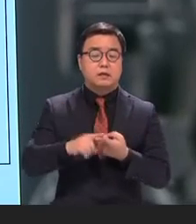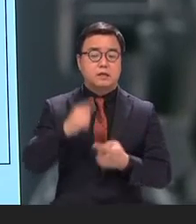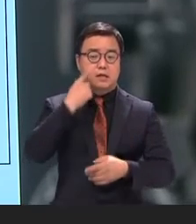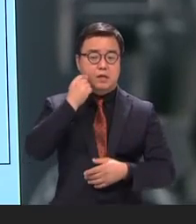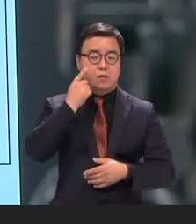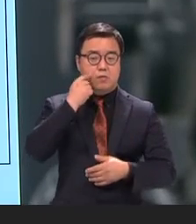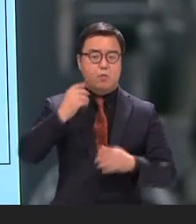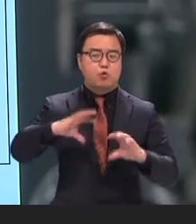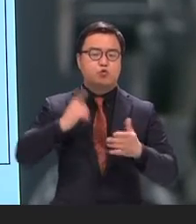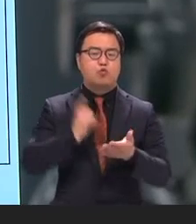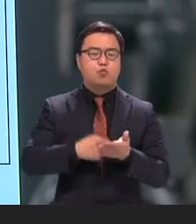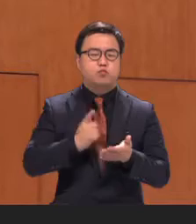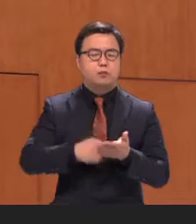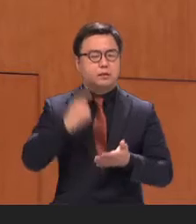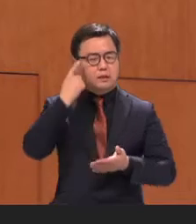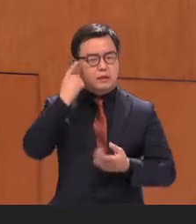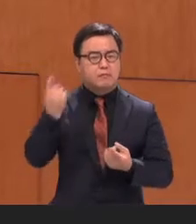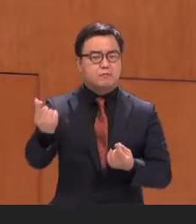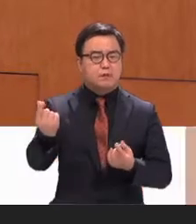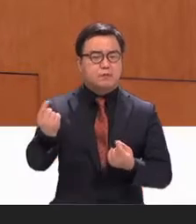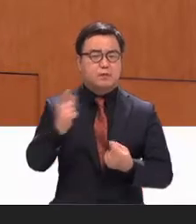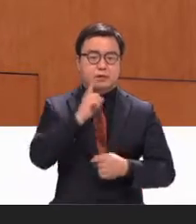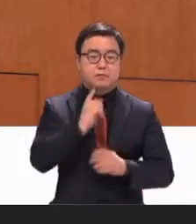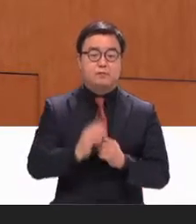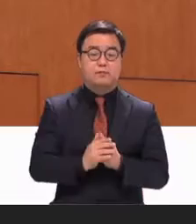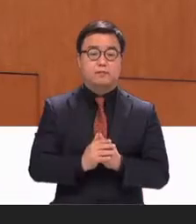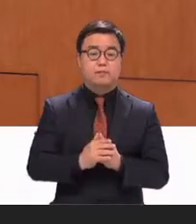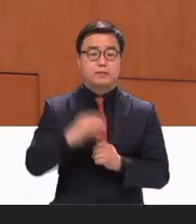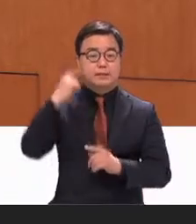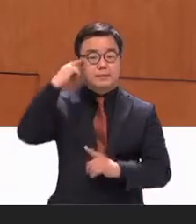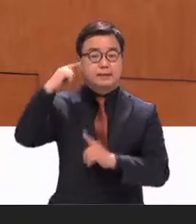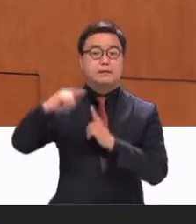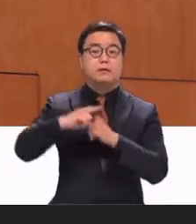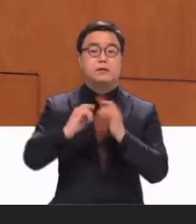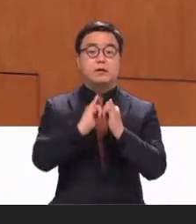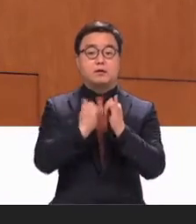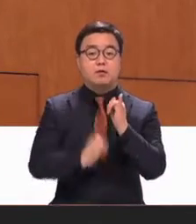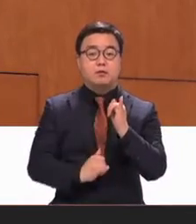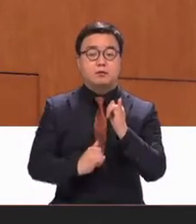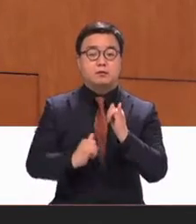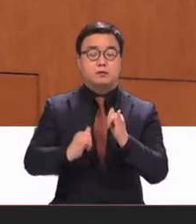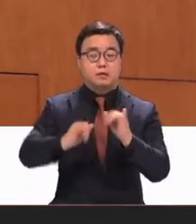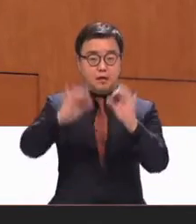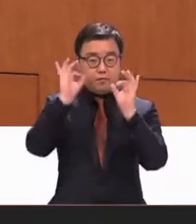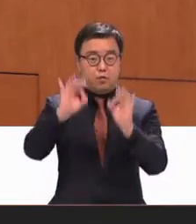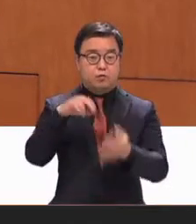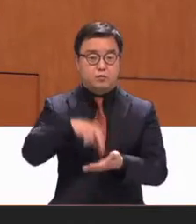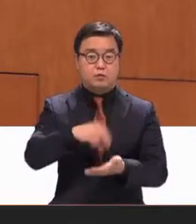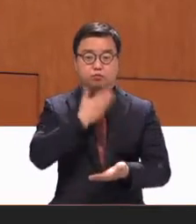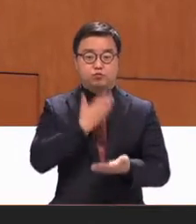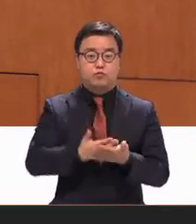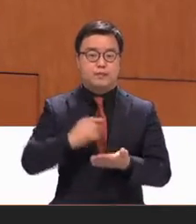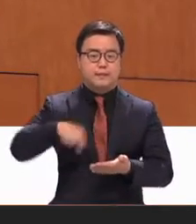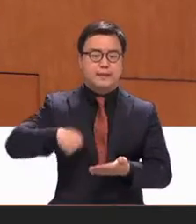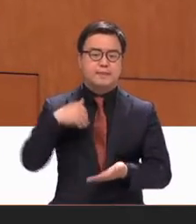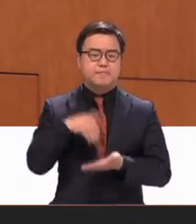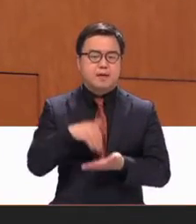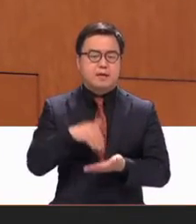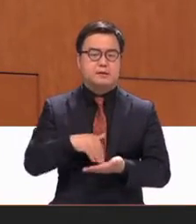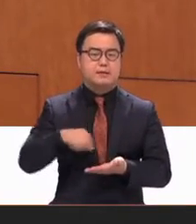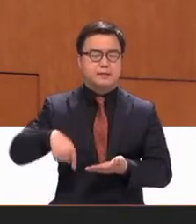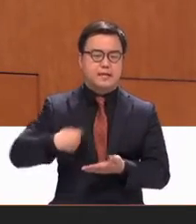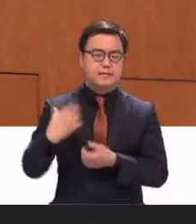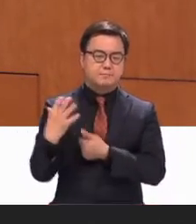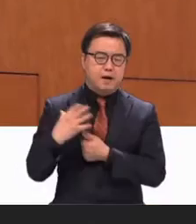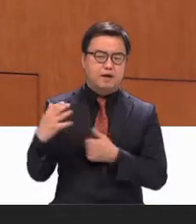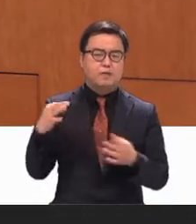교육감들의 견해를 물었습니다. 긍정의 역사관이 중요하다. 자학의 역사관, 부정의 역사관 피해야 된다고 말을 하는데요.